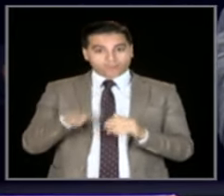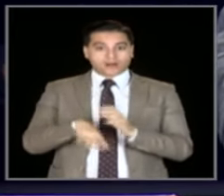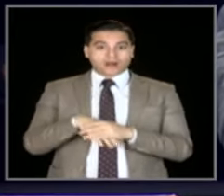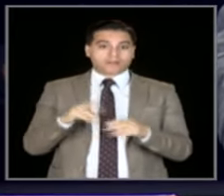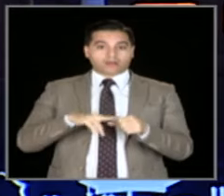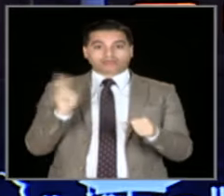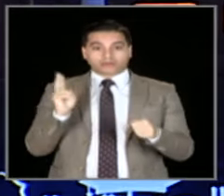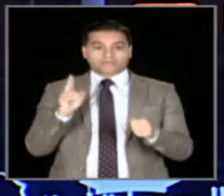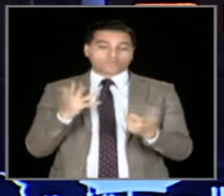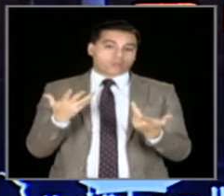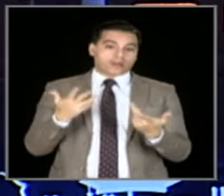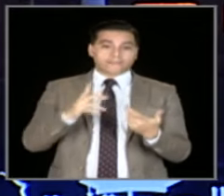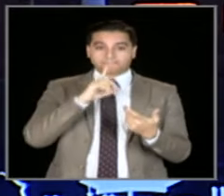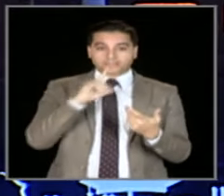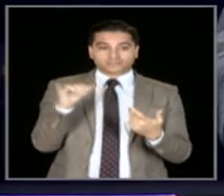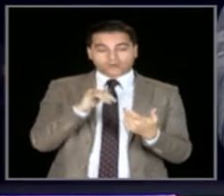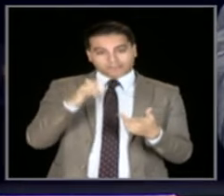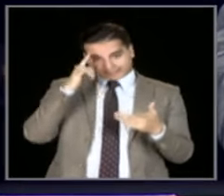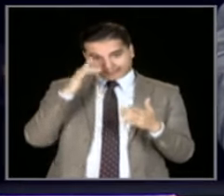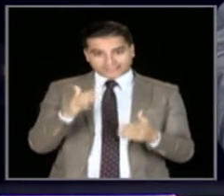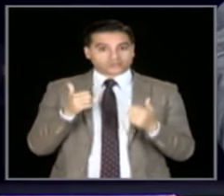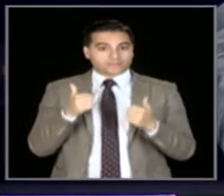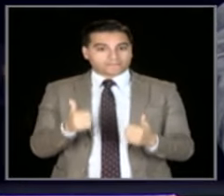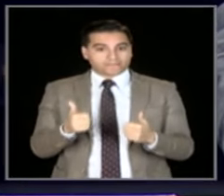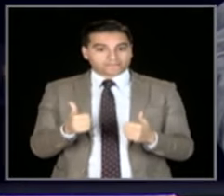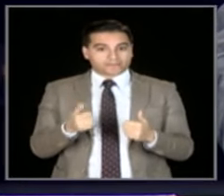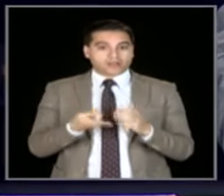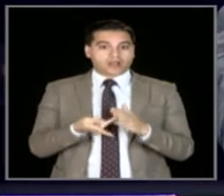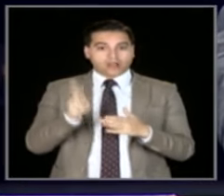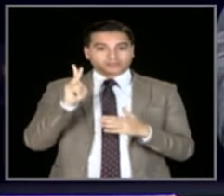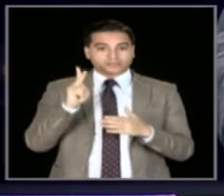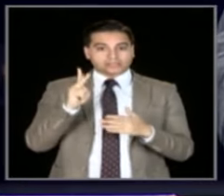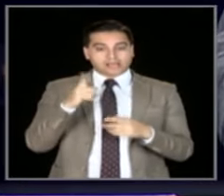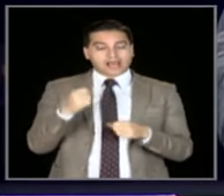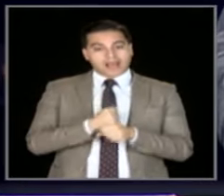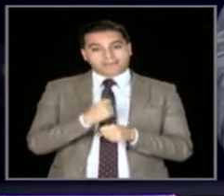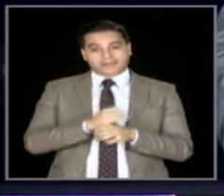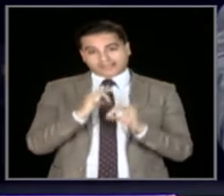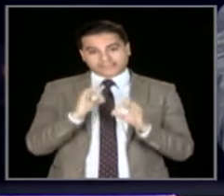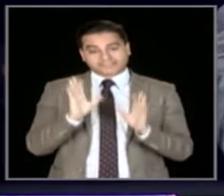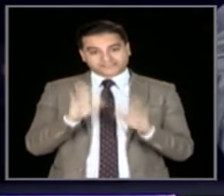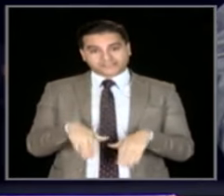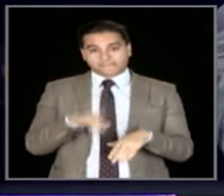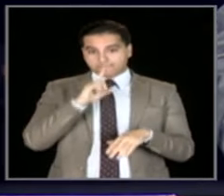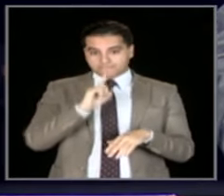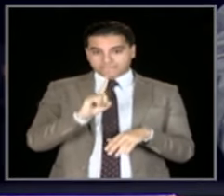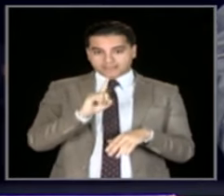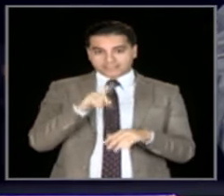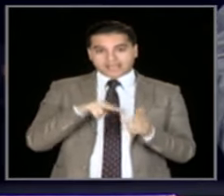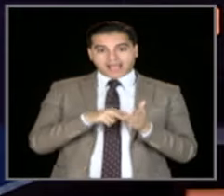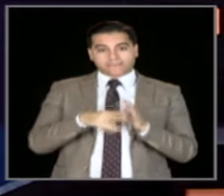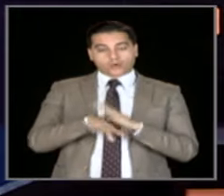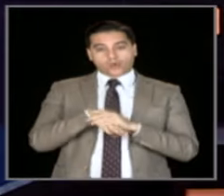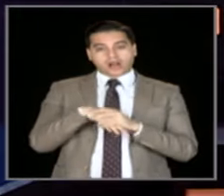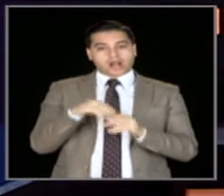المباراه، ولكن هيعتمد على تركيزكم. الحظ ليه دور؟ طبعا ليه دور، ولكن اعملوا اللي